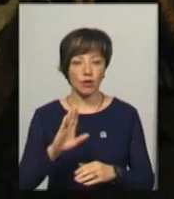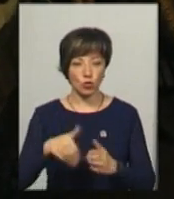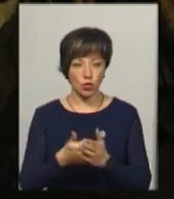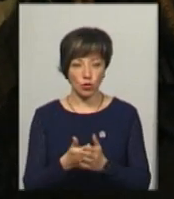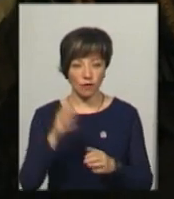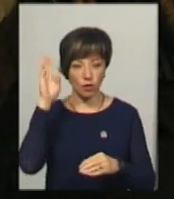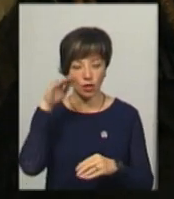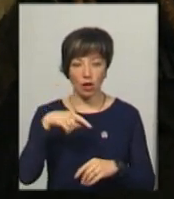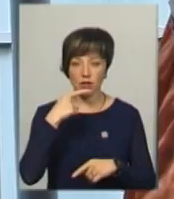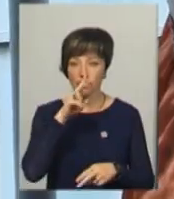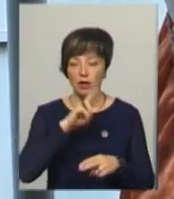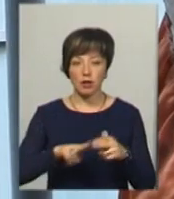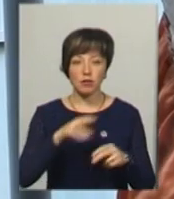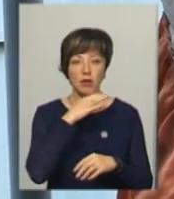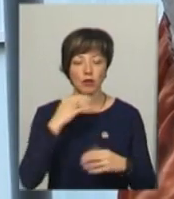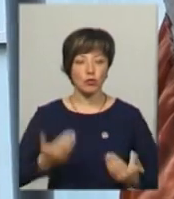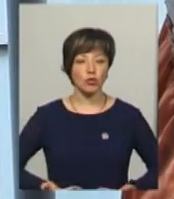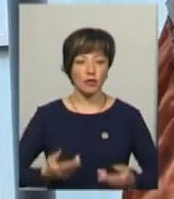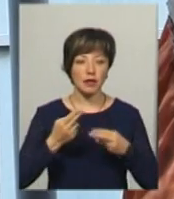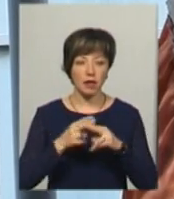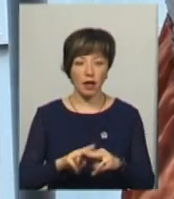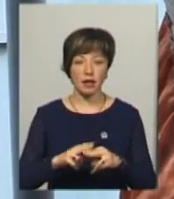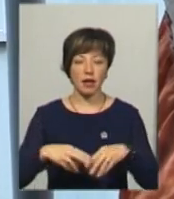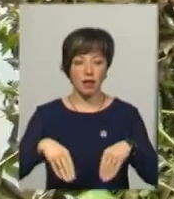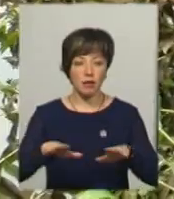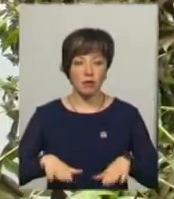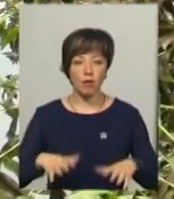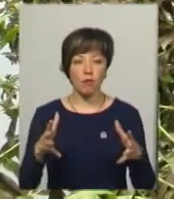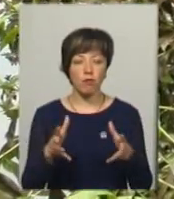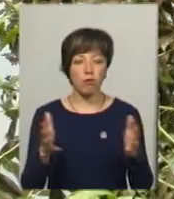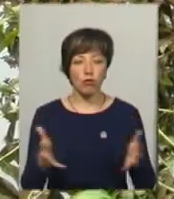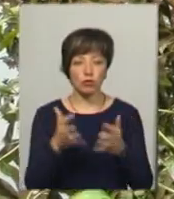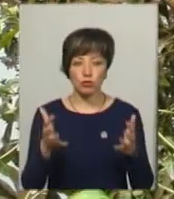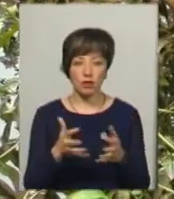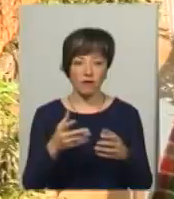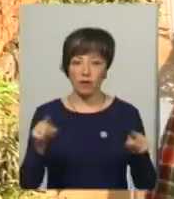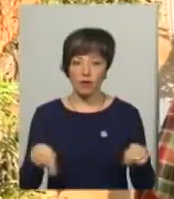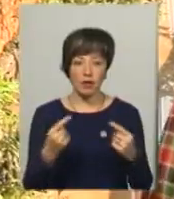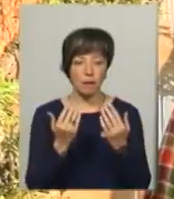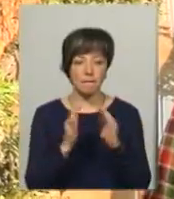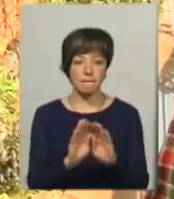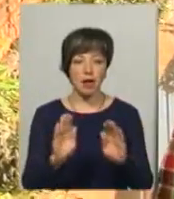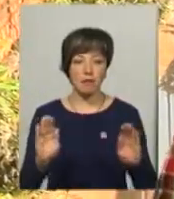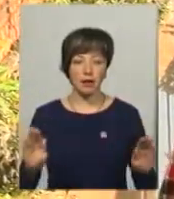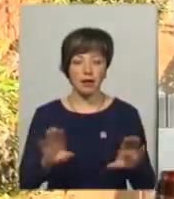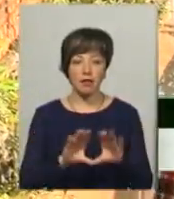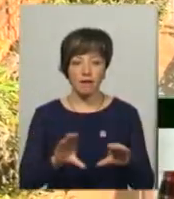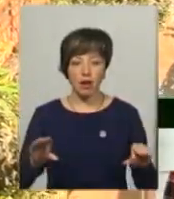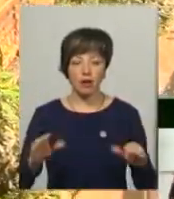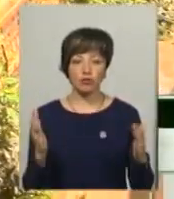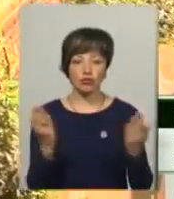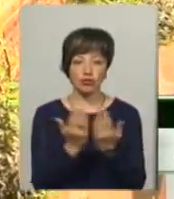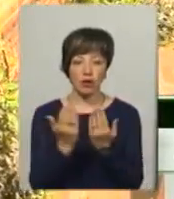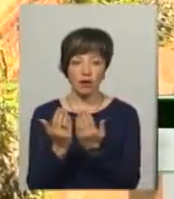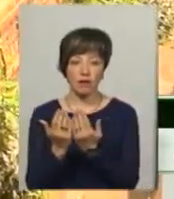вода. Чоловік каже, втратив чимало побутової техніки, килимів, ковдр, подушок, не відновити і меблі. Дівани, шкафи,